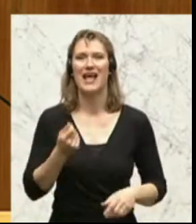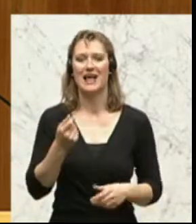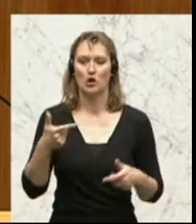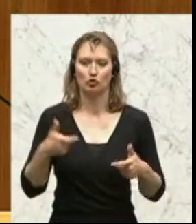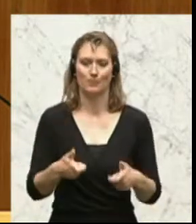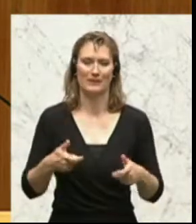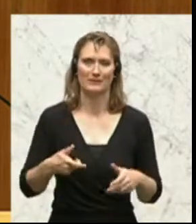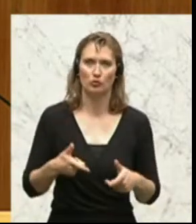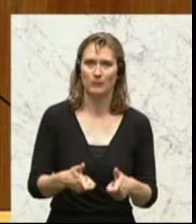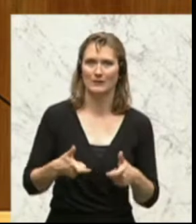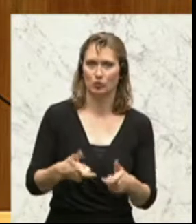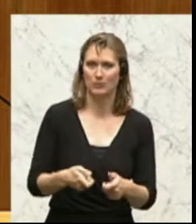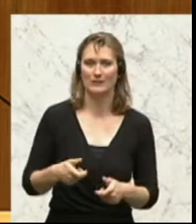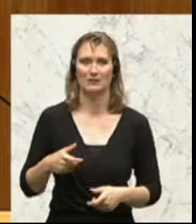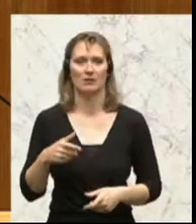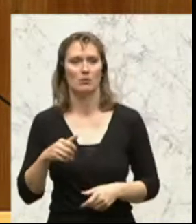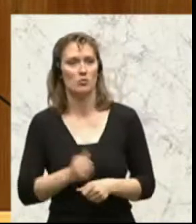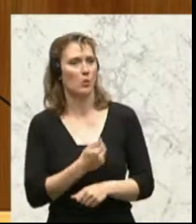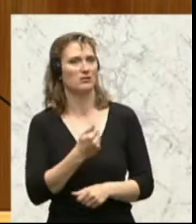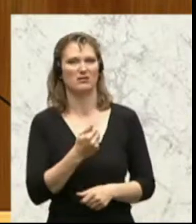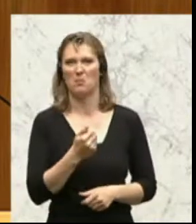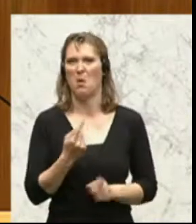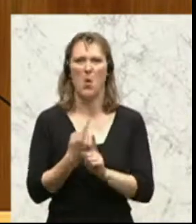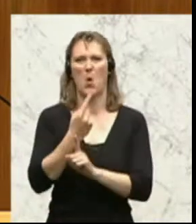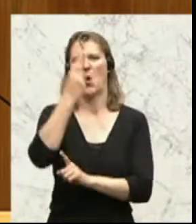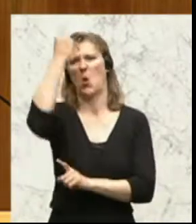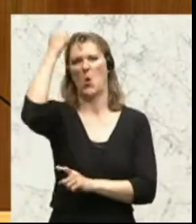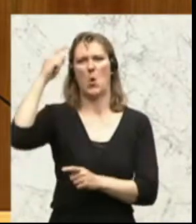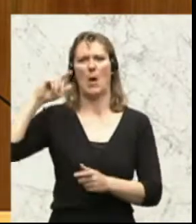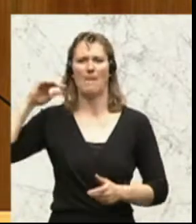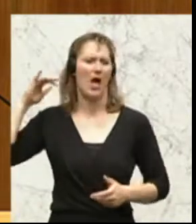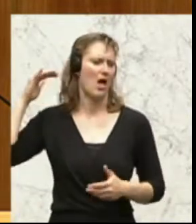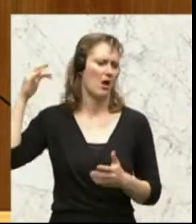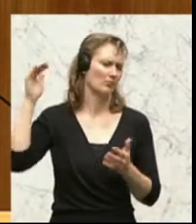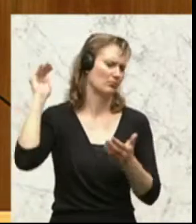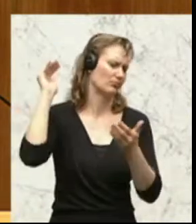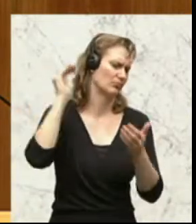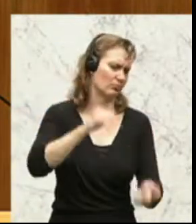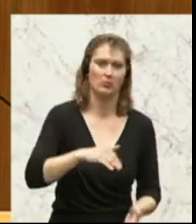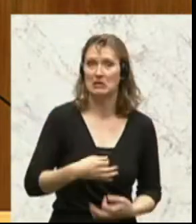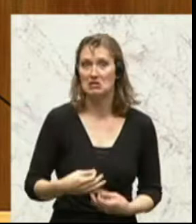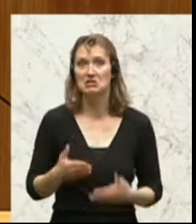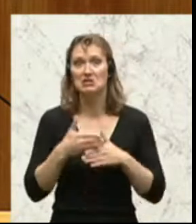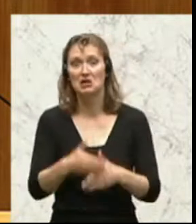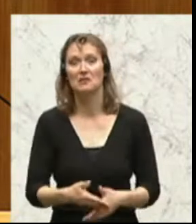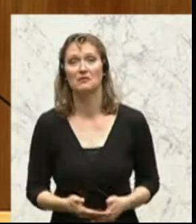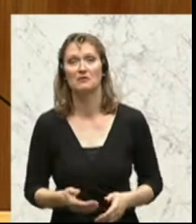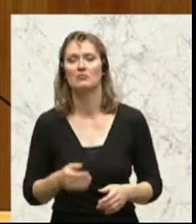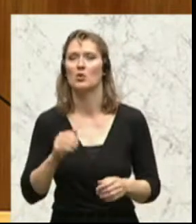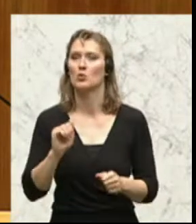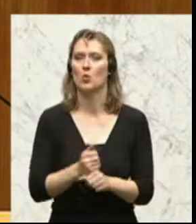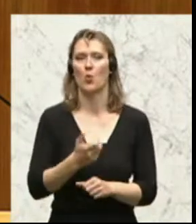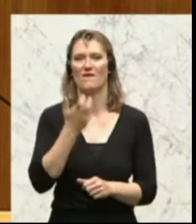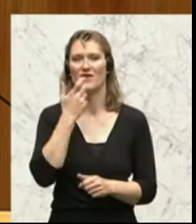in Billionenhöhe nicht zum Wirtschaftswachstum beigetragen haben, sondern in Wirklichkeit den Ankauf von